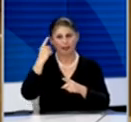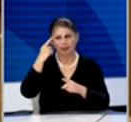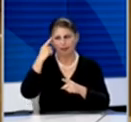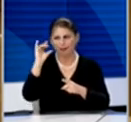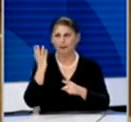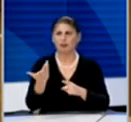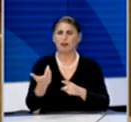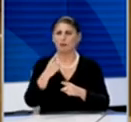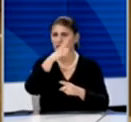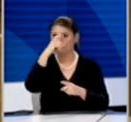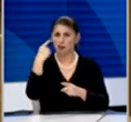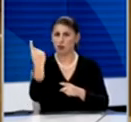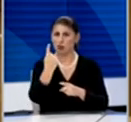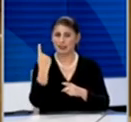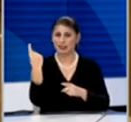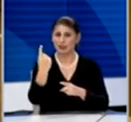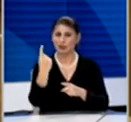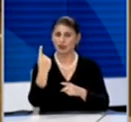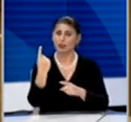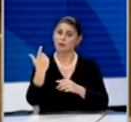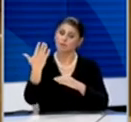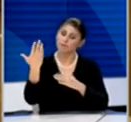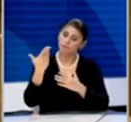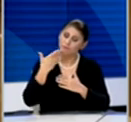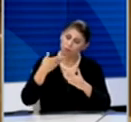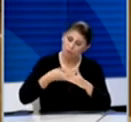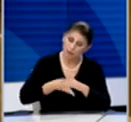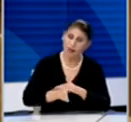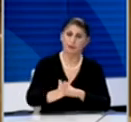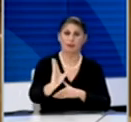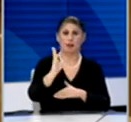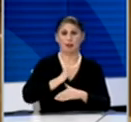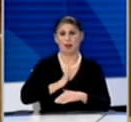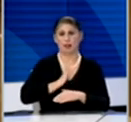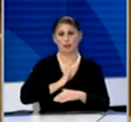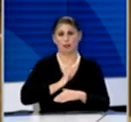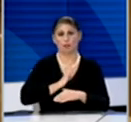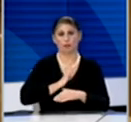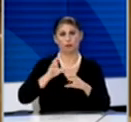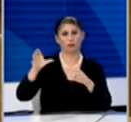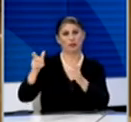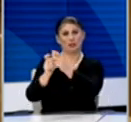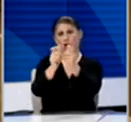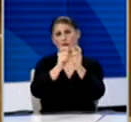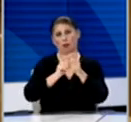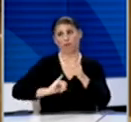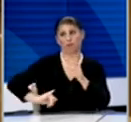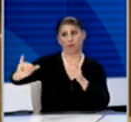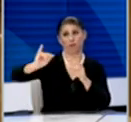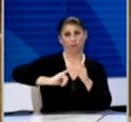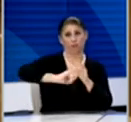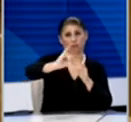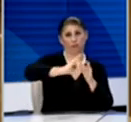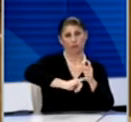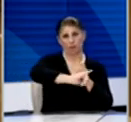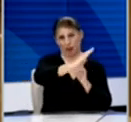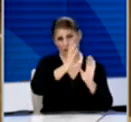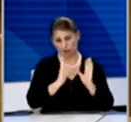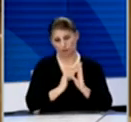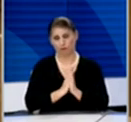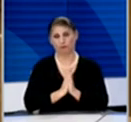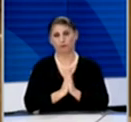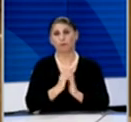συνθήκες κάτω από τις οποίες διαβιούν οι άνθρωποι της μεθορίου το γεγονός που ξέρετε το μόνο